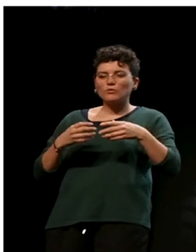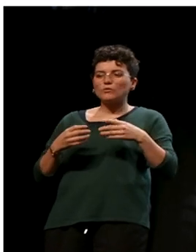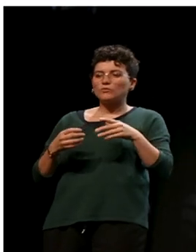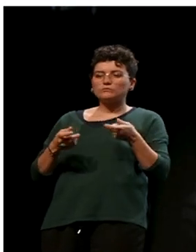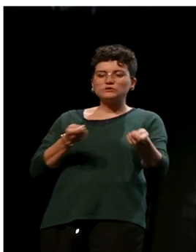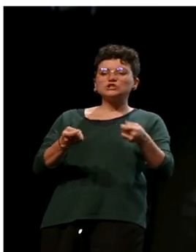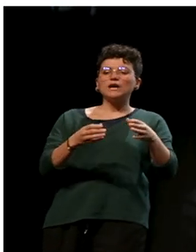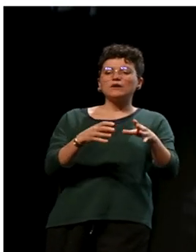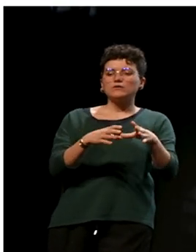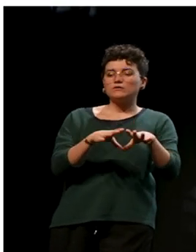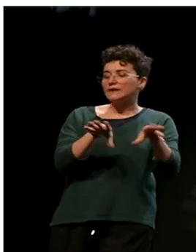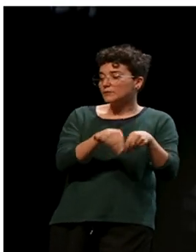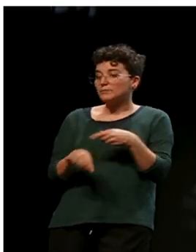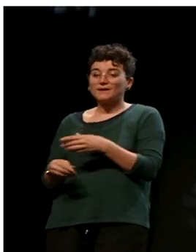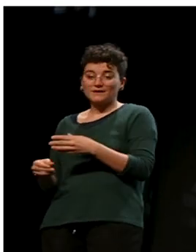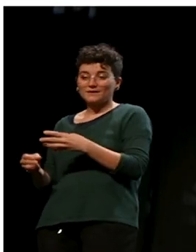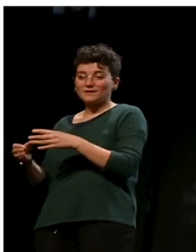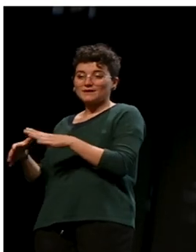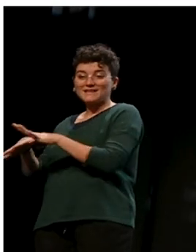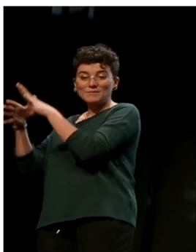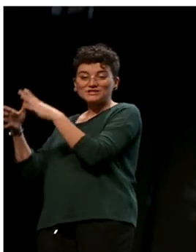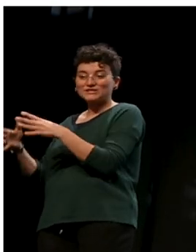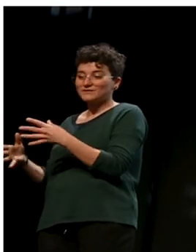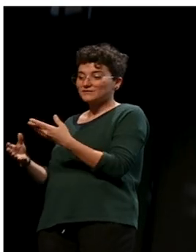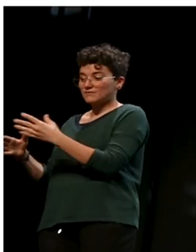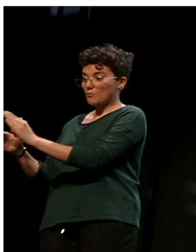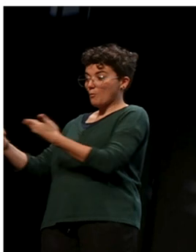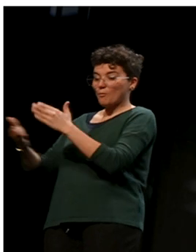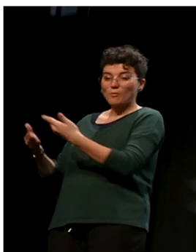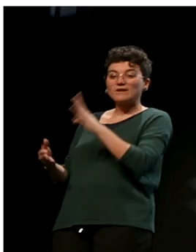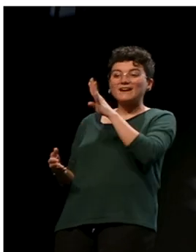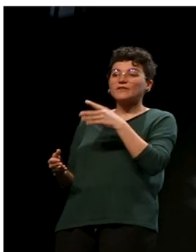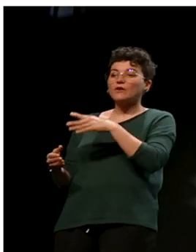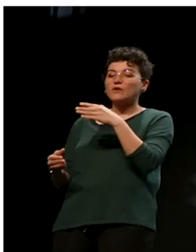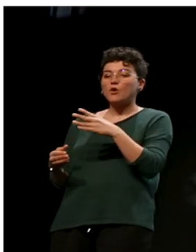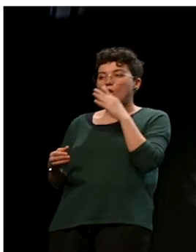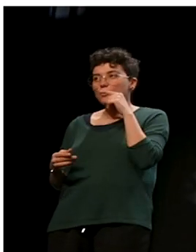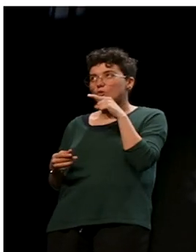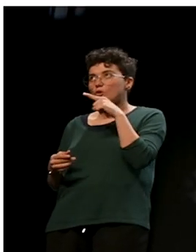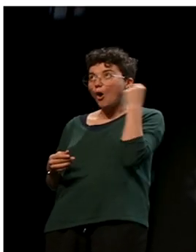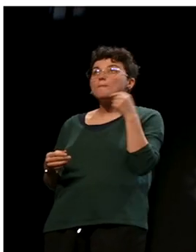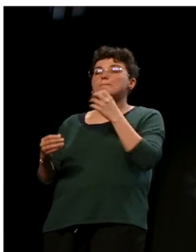fait, pour avoir autre chose que des hommes blancs, il a galéré. Voilà. Donc, et ce que je veux dire, c'est que,